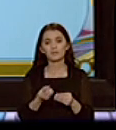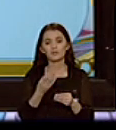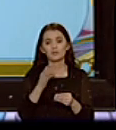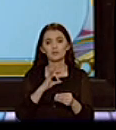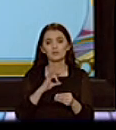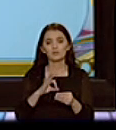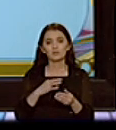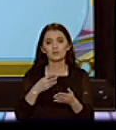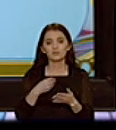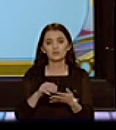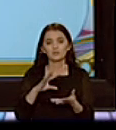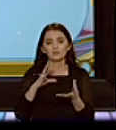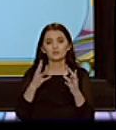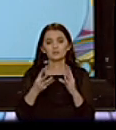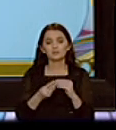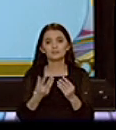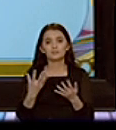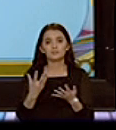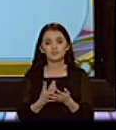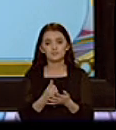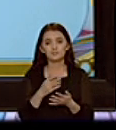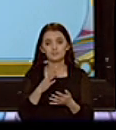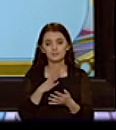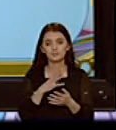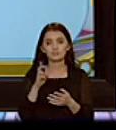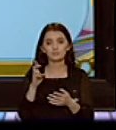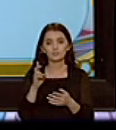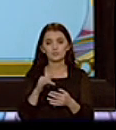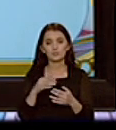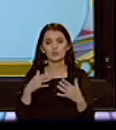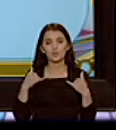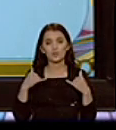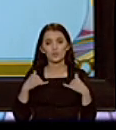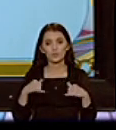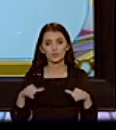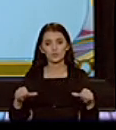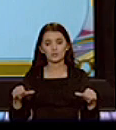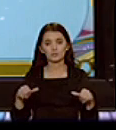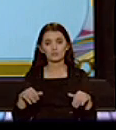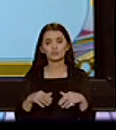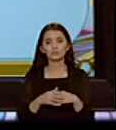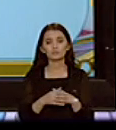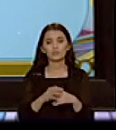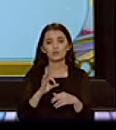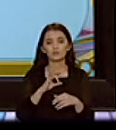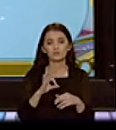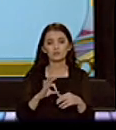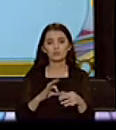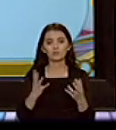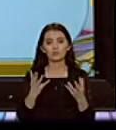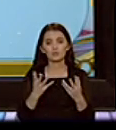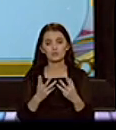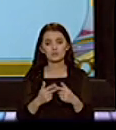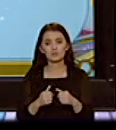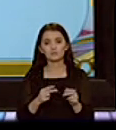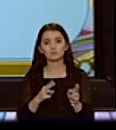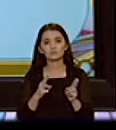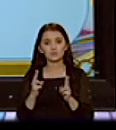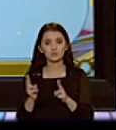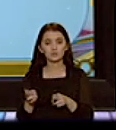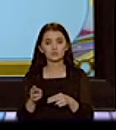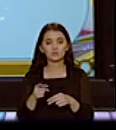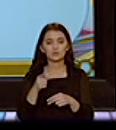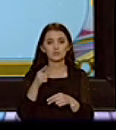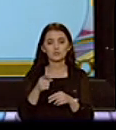tugma xarid qilinganini aniqladik. Ya'ni bu ko'ylak uchun tugmalar soni. Keyingisida